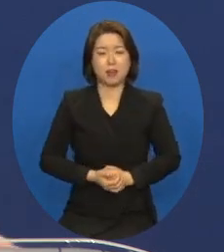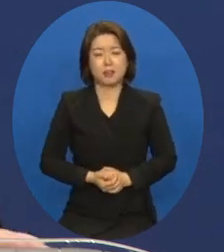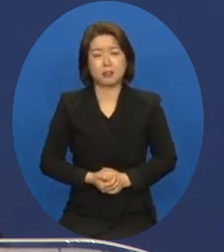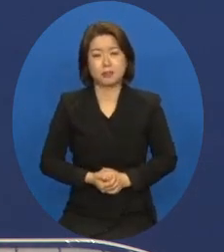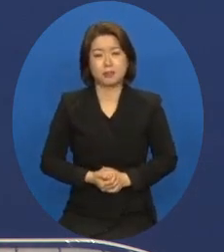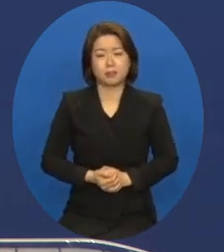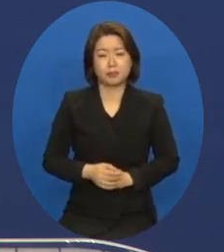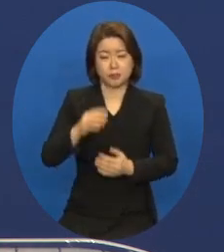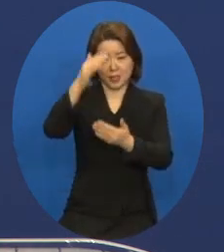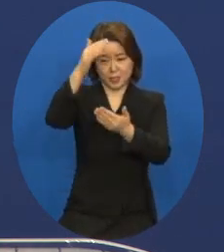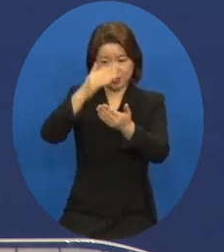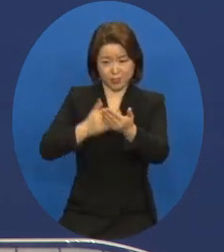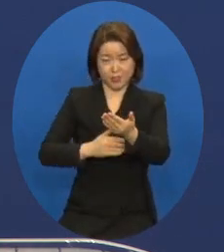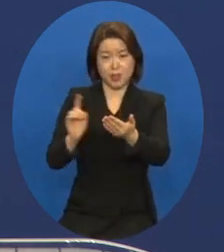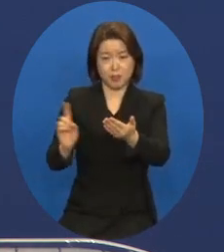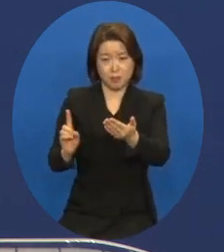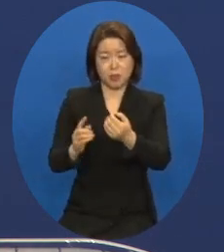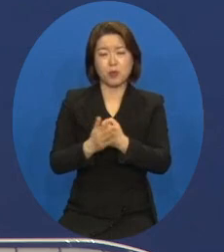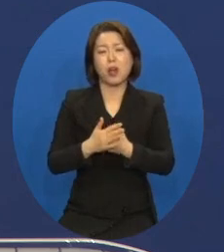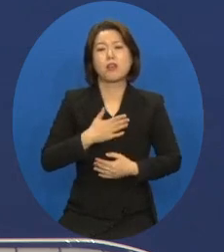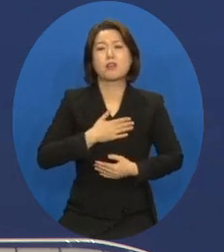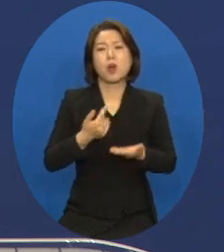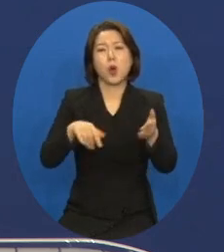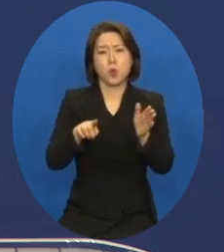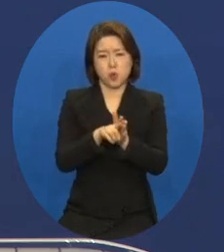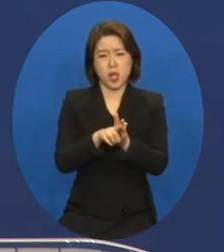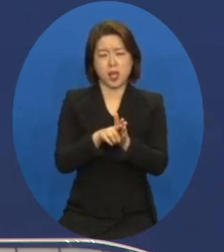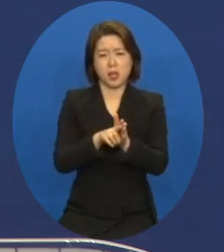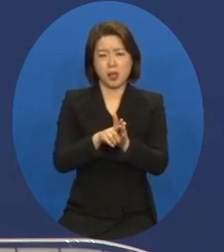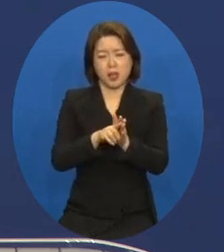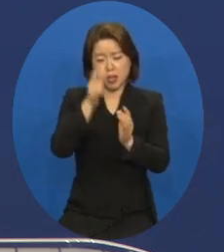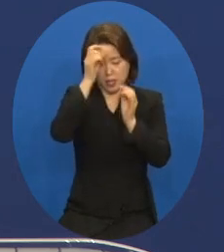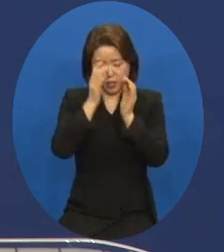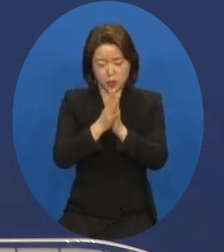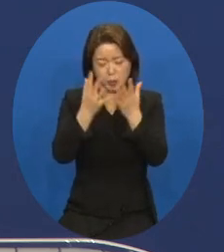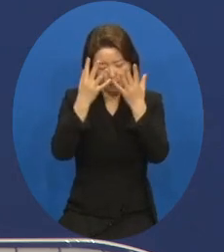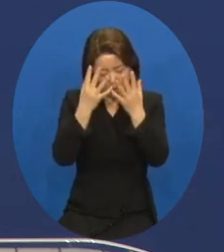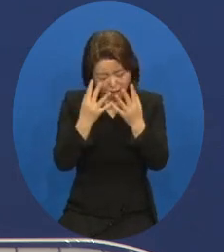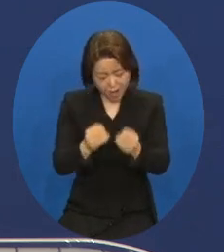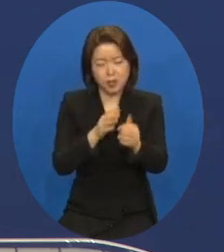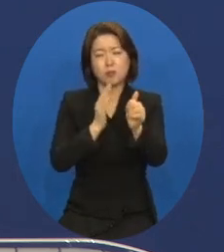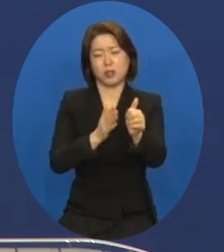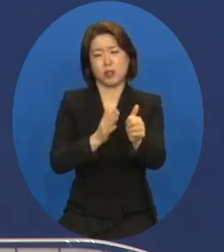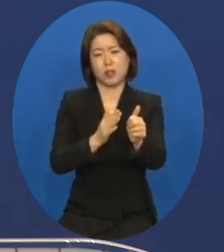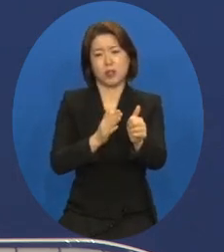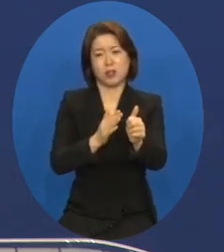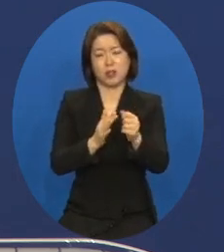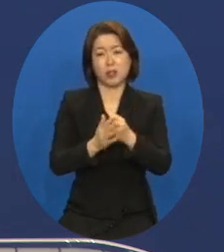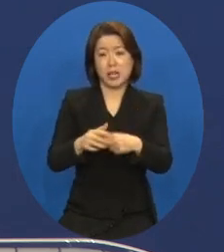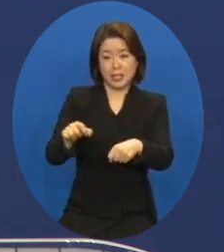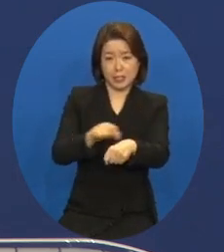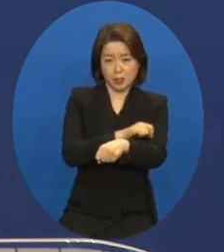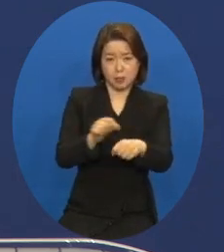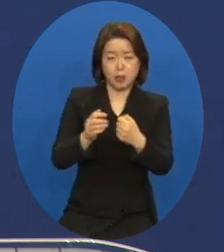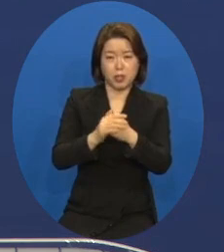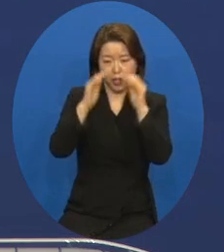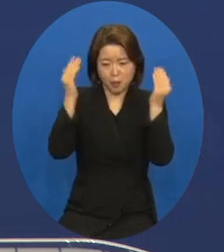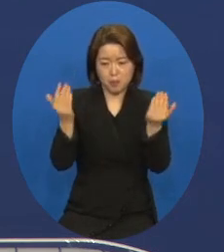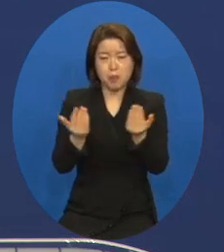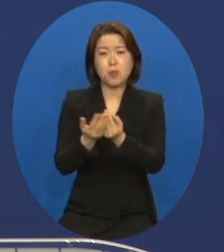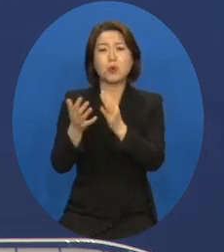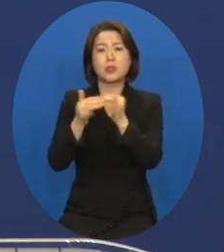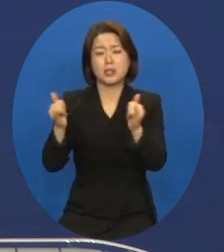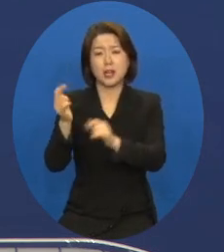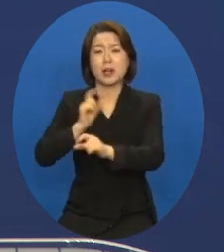그분은 이렇게 썼습니다 저를 위해서 기도 좀 많이 해 주시기 바랍니다 특별히 모든 사람을